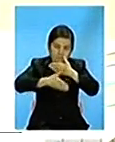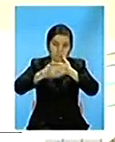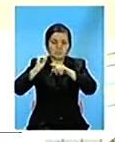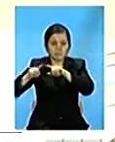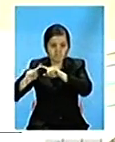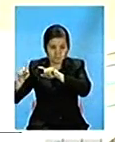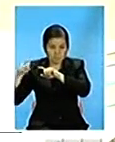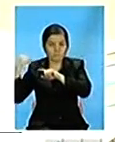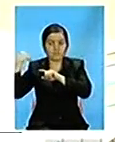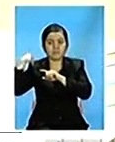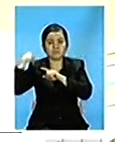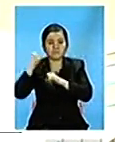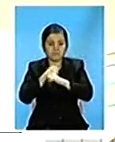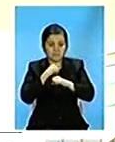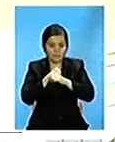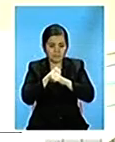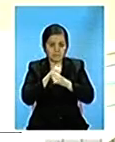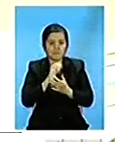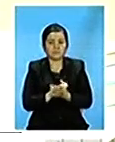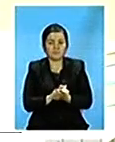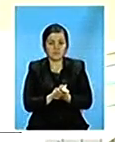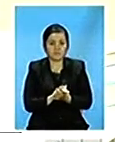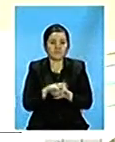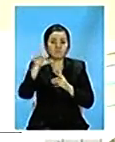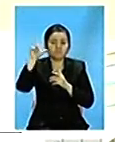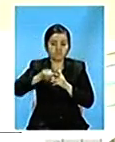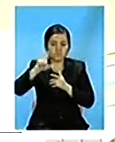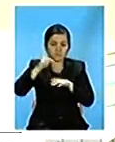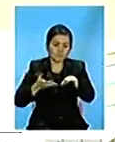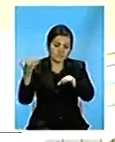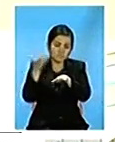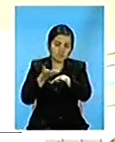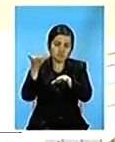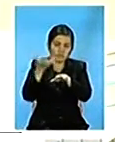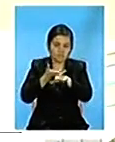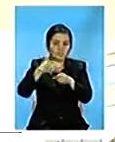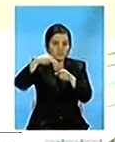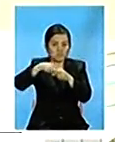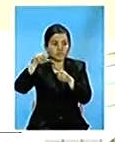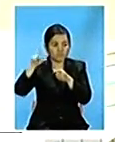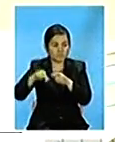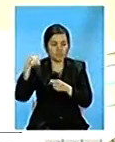ได้ค่าขนส่งถูกกว่าแล้วก็เรื่อง